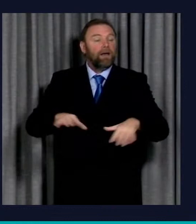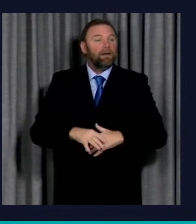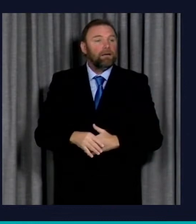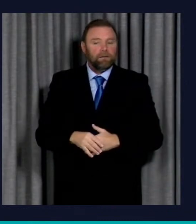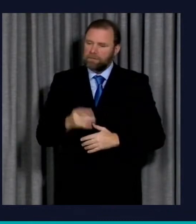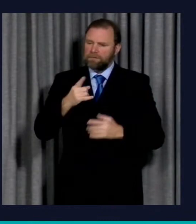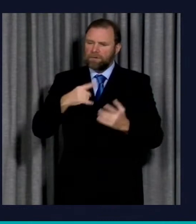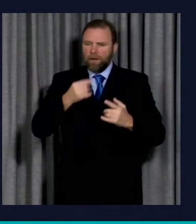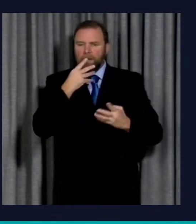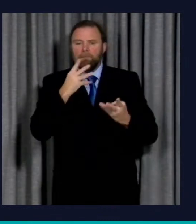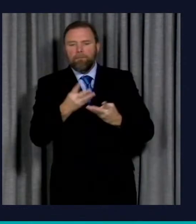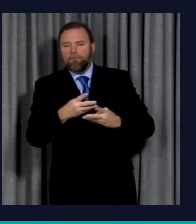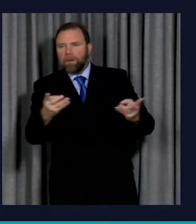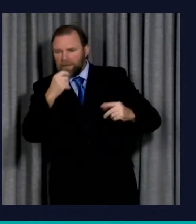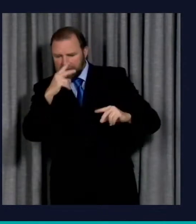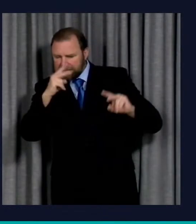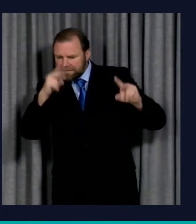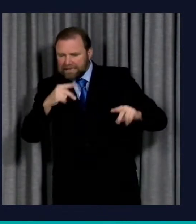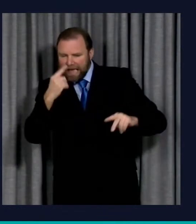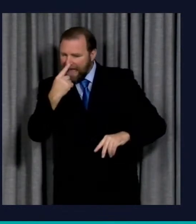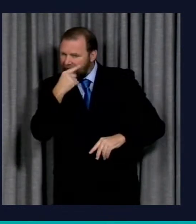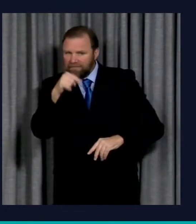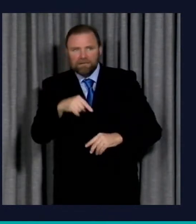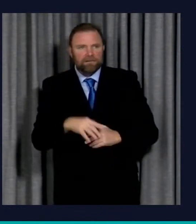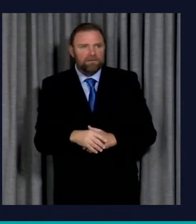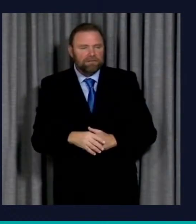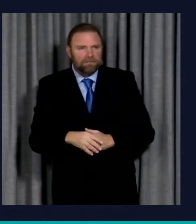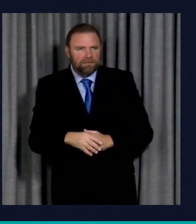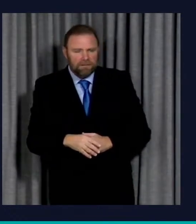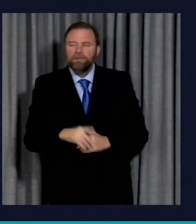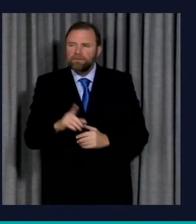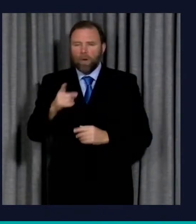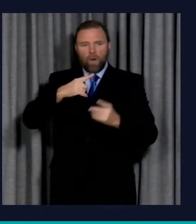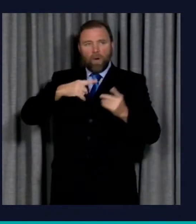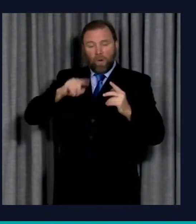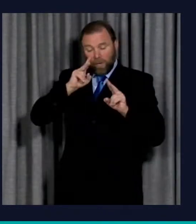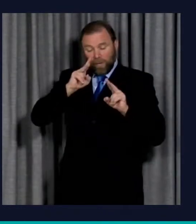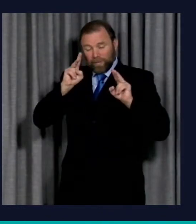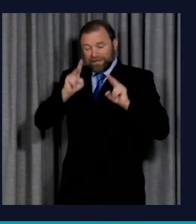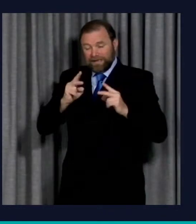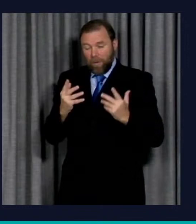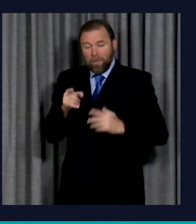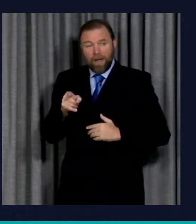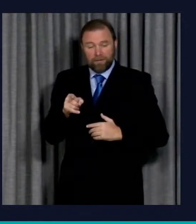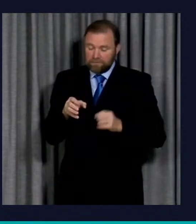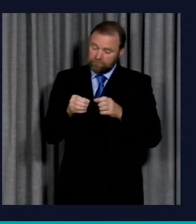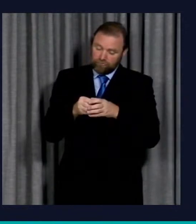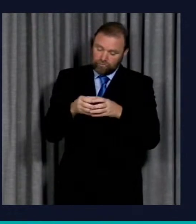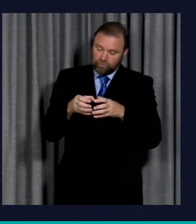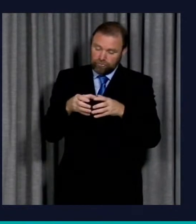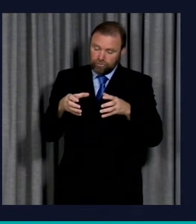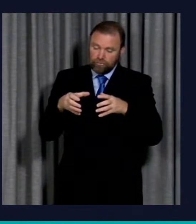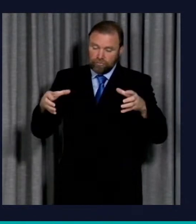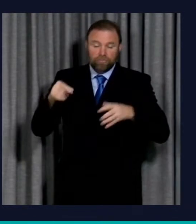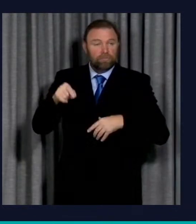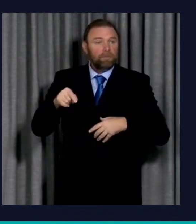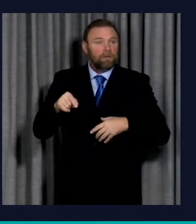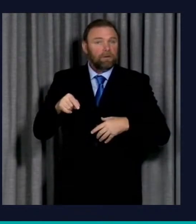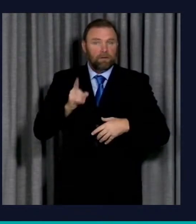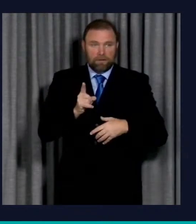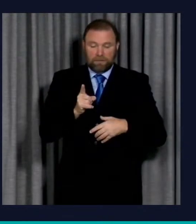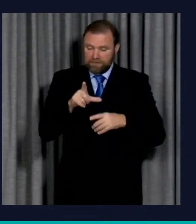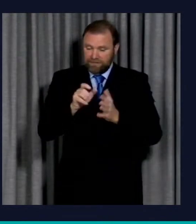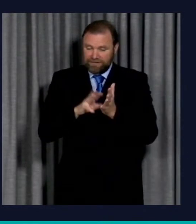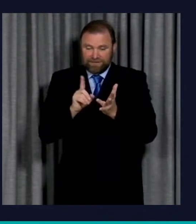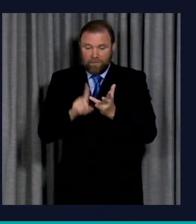y dyfodol i wneud hefyd. A beth mae'r tystiolaeth na yn dangos iddyn ni yw,